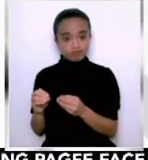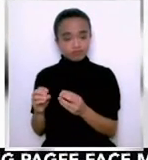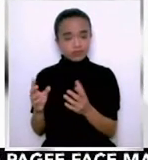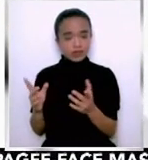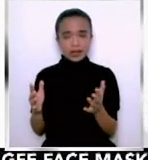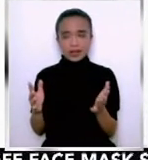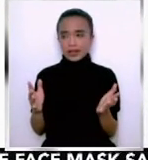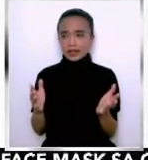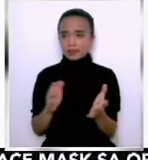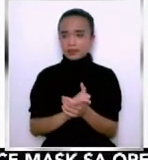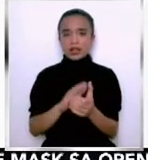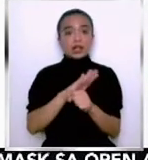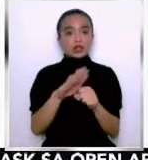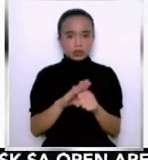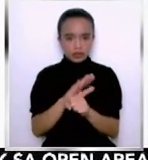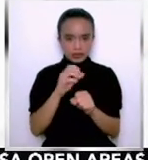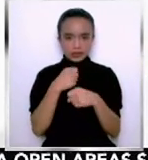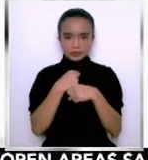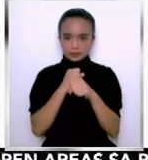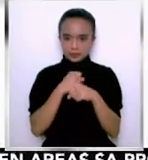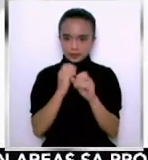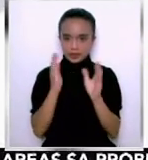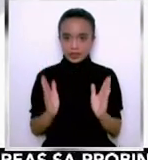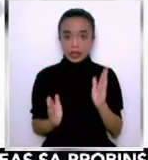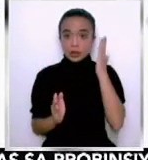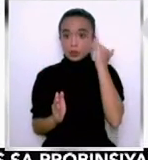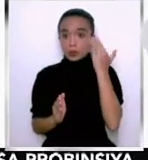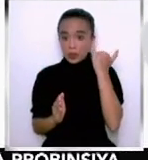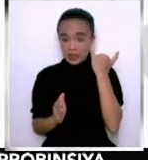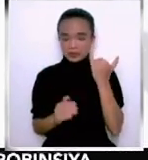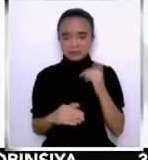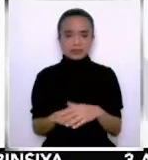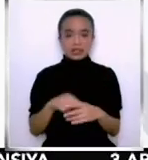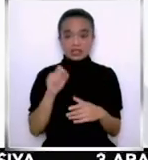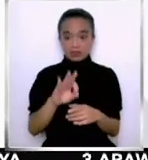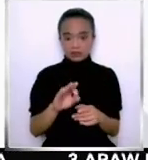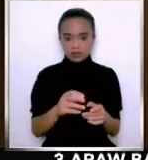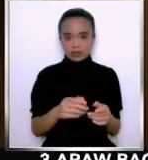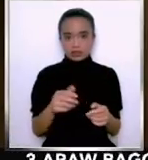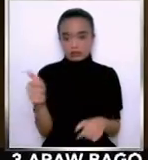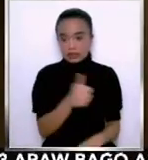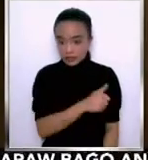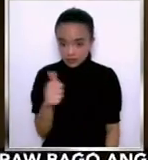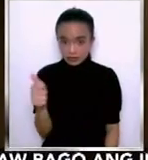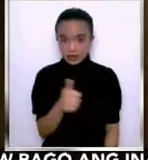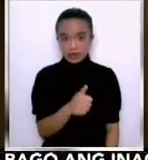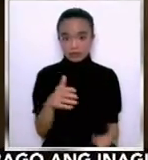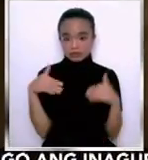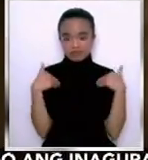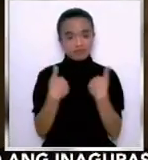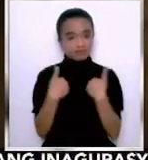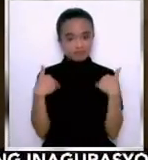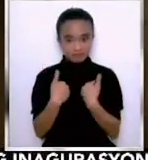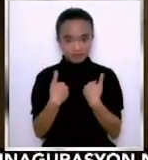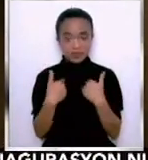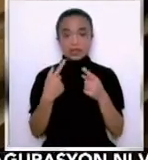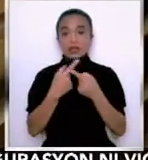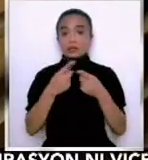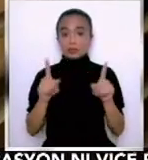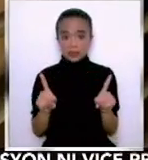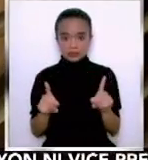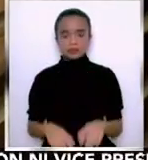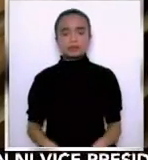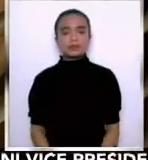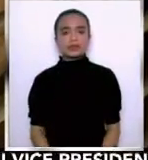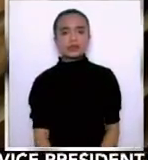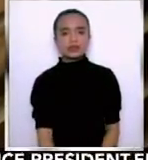local producers. Kasi, syempre, yung pag-transport ng mga hayop. Pero sa kabila nito, bahagyang